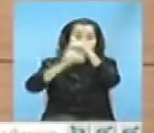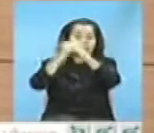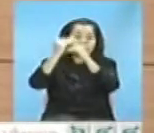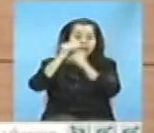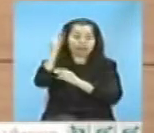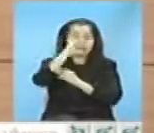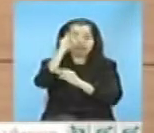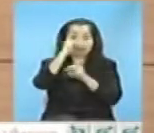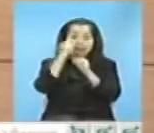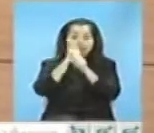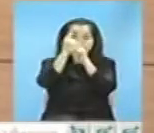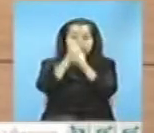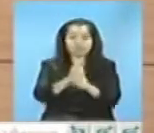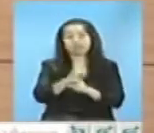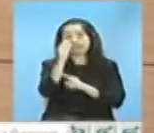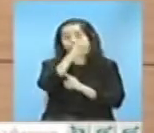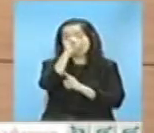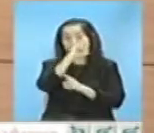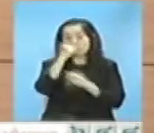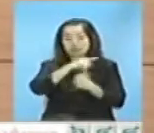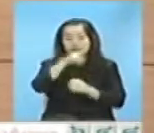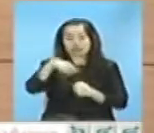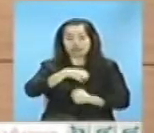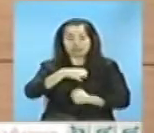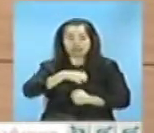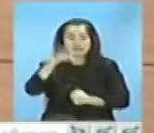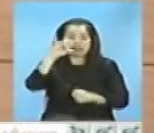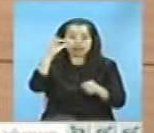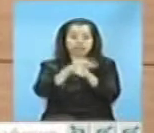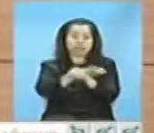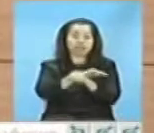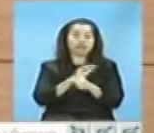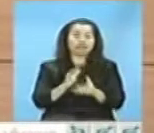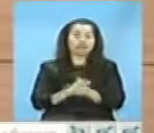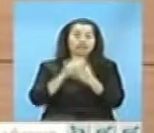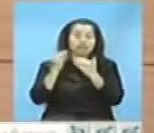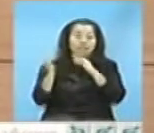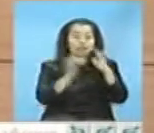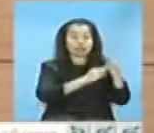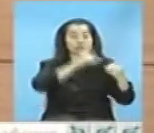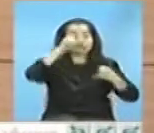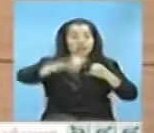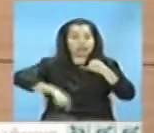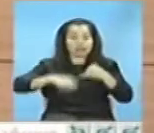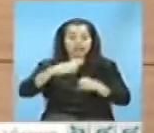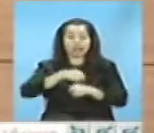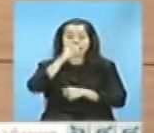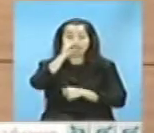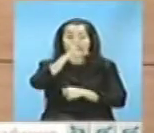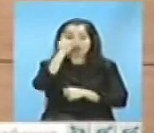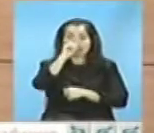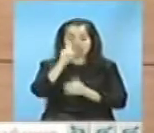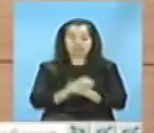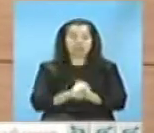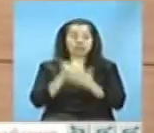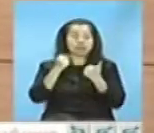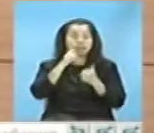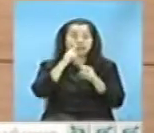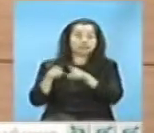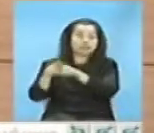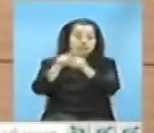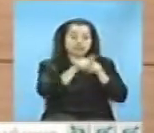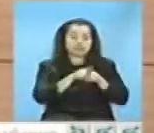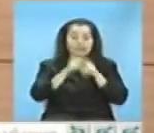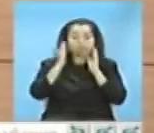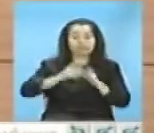ที่เป็นสิ่งที่เราต้องการได้นะครับในประการสุดท้ายที่ผมอยากเรียนว่าผมก็เหมือนกับเพื่อนสมาชิก